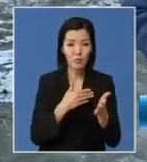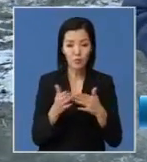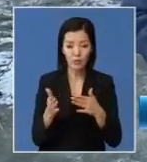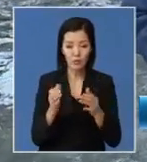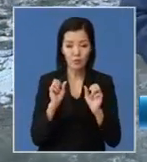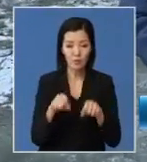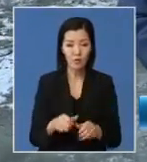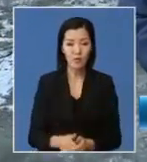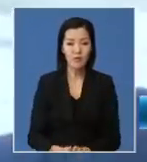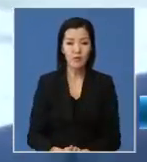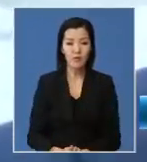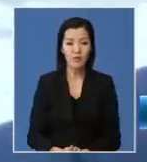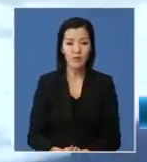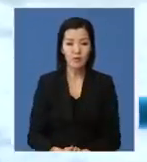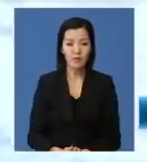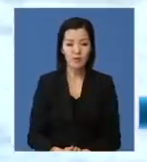ма еді бәлкім.